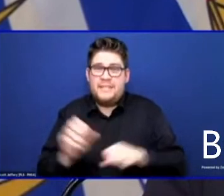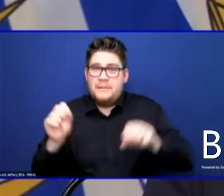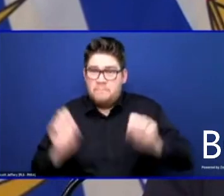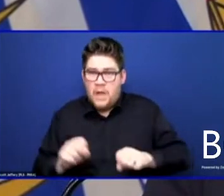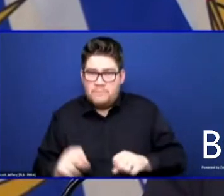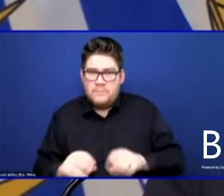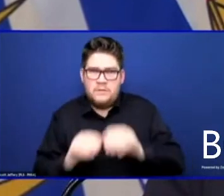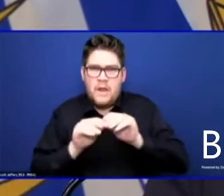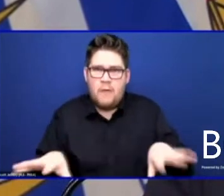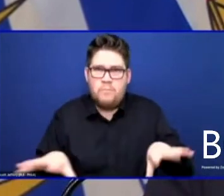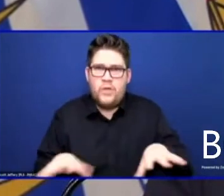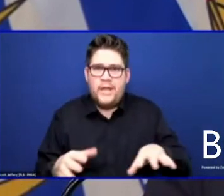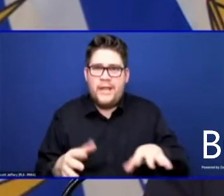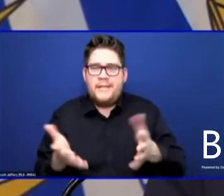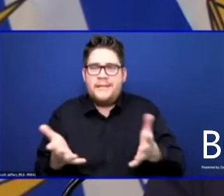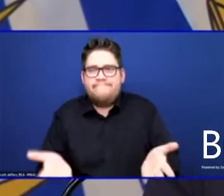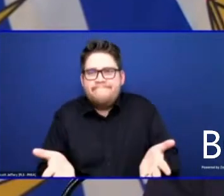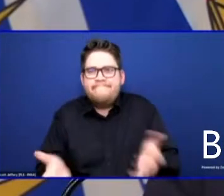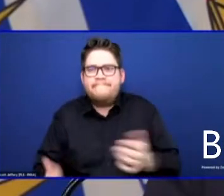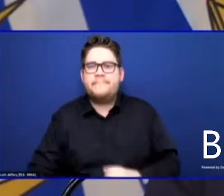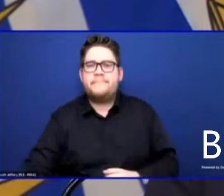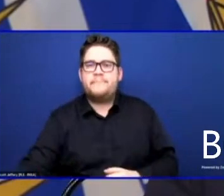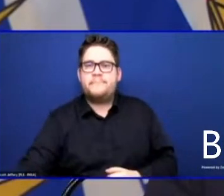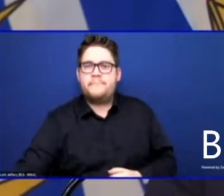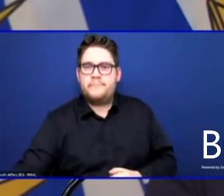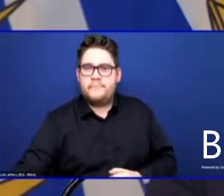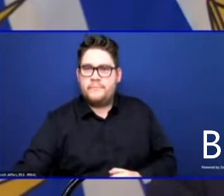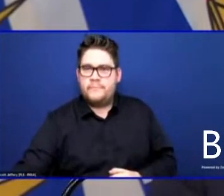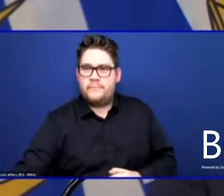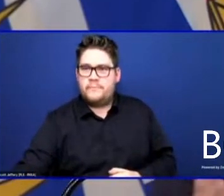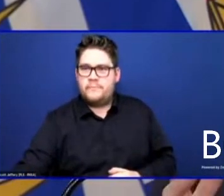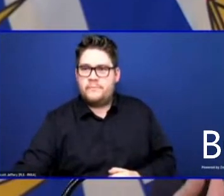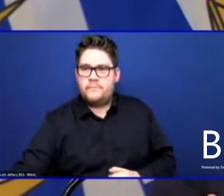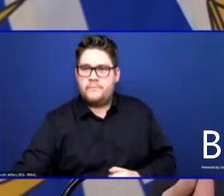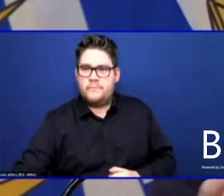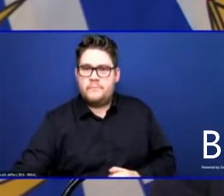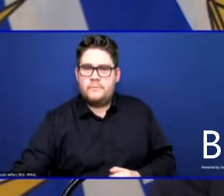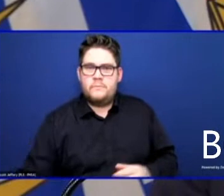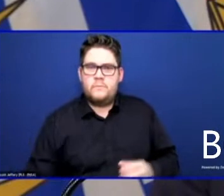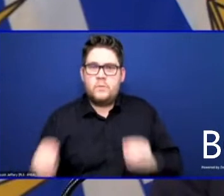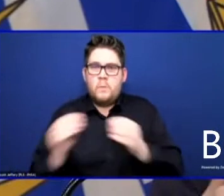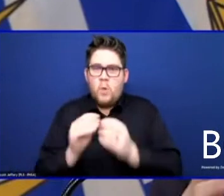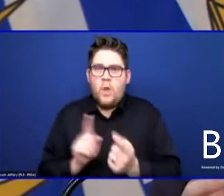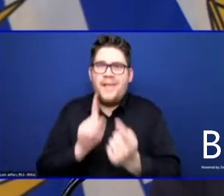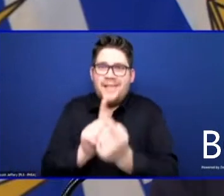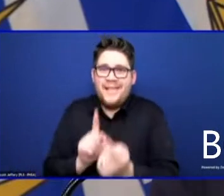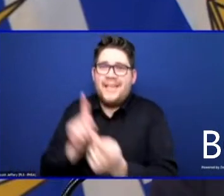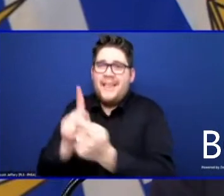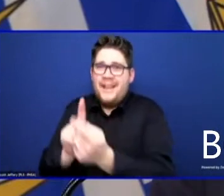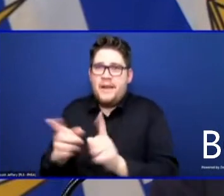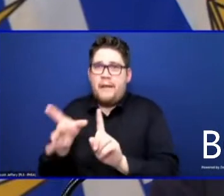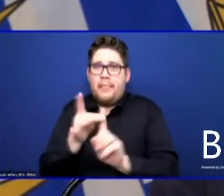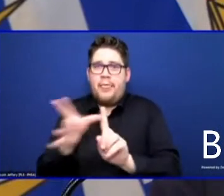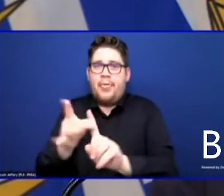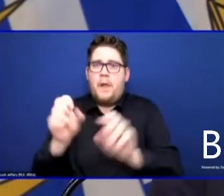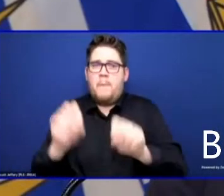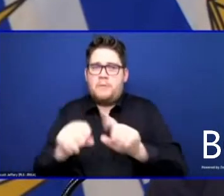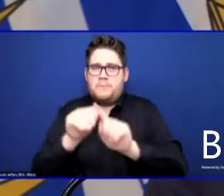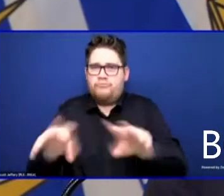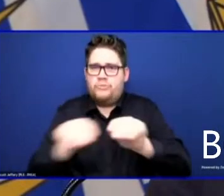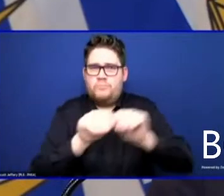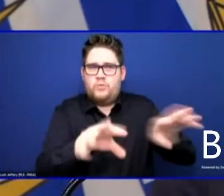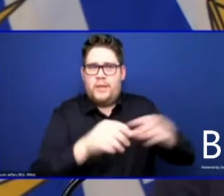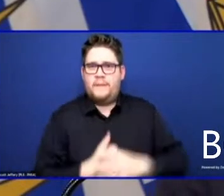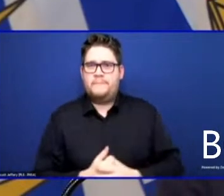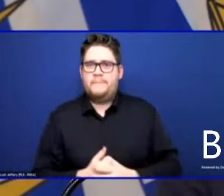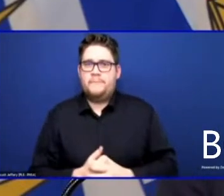the higher that 所以 likelihood 他说 would 你 be. 见到的人，你 Right 根本不 now, 知道 we 他 have a 连 lot 他 of 本人都不知道 transmission 他 in 有没有病 communities 毒 across 感 the 染上了， province. 所以你见 So 到